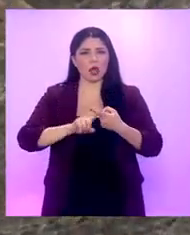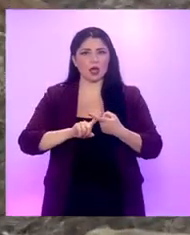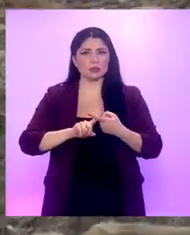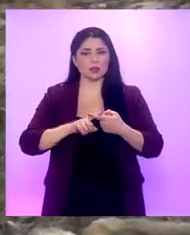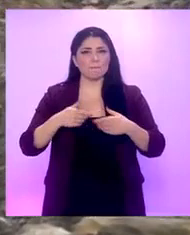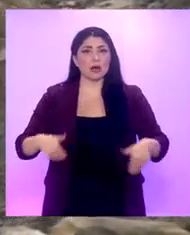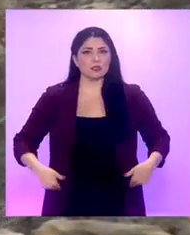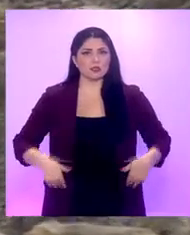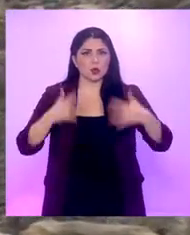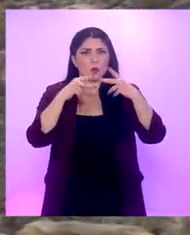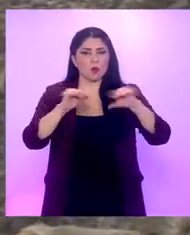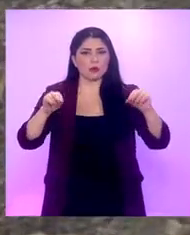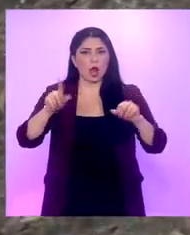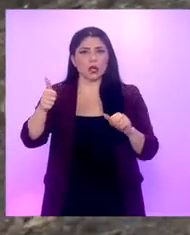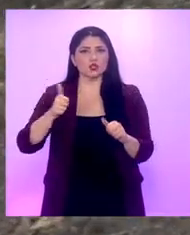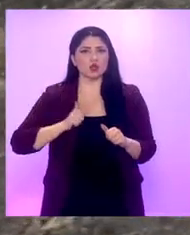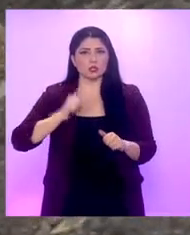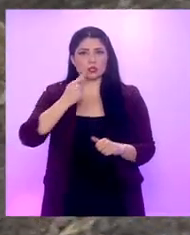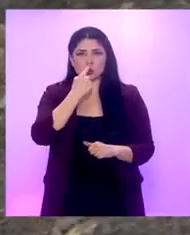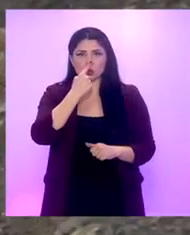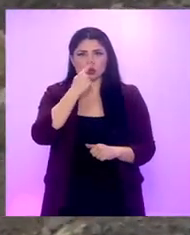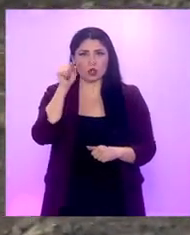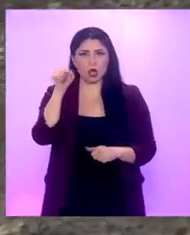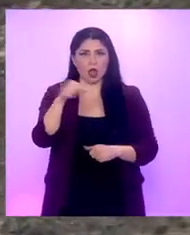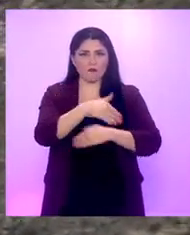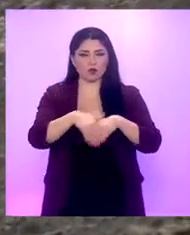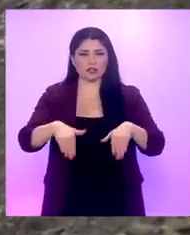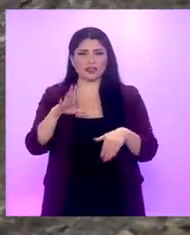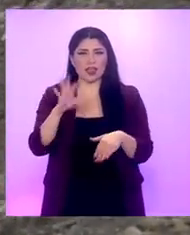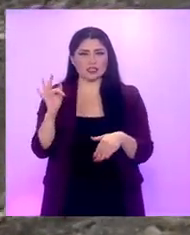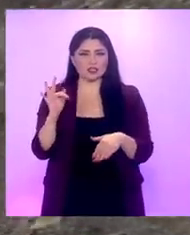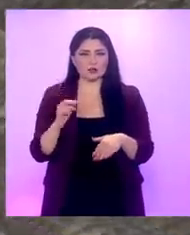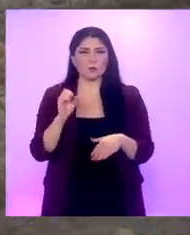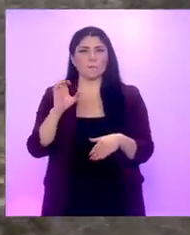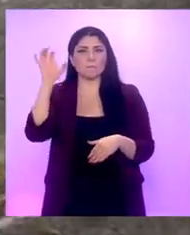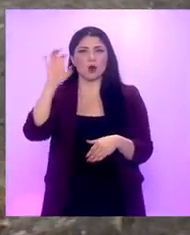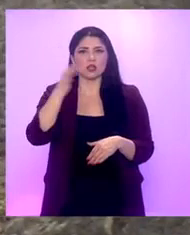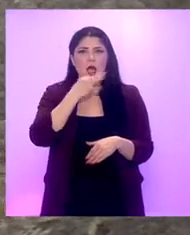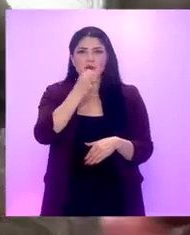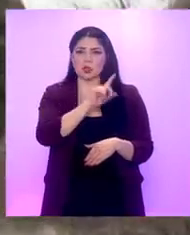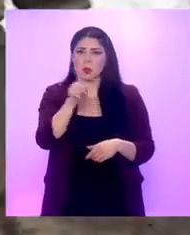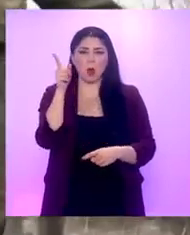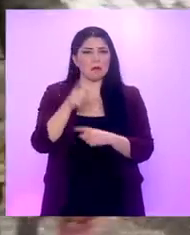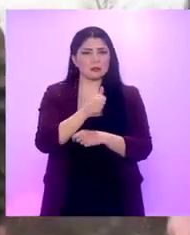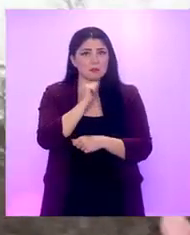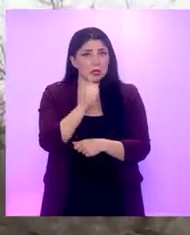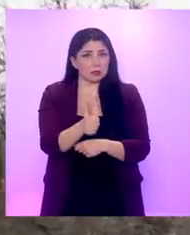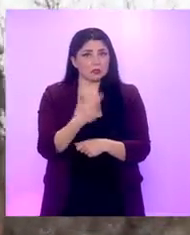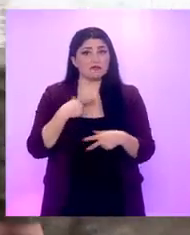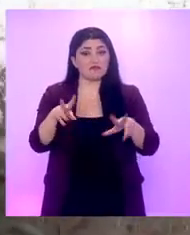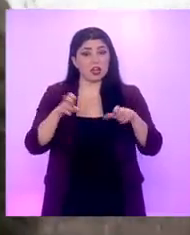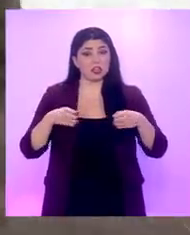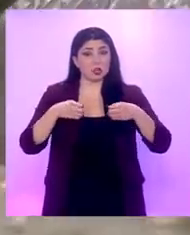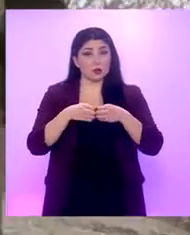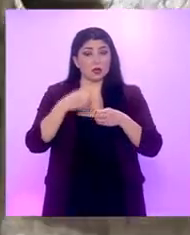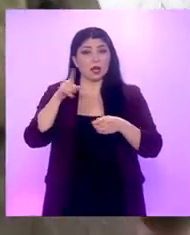privire la prezența în număr tot mai mare a soldaților ruși la frontiera sa de est. Moscova susține că nu amenință pe nimeni și că va